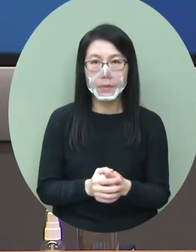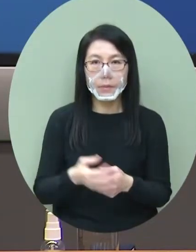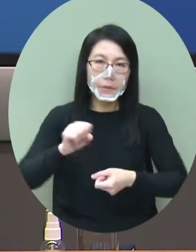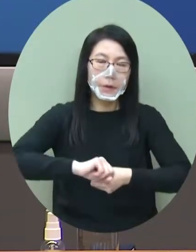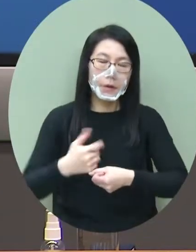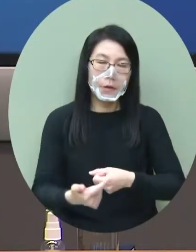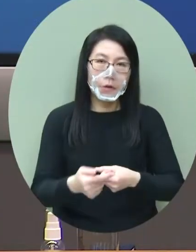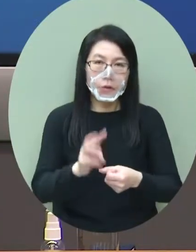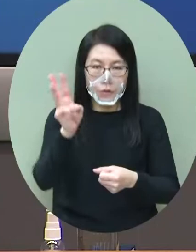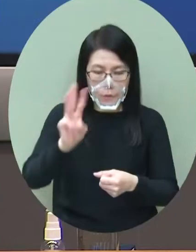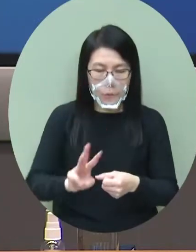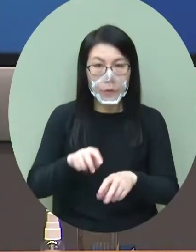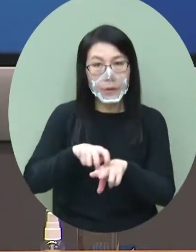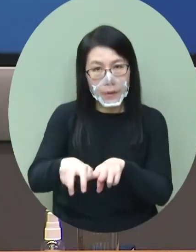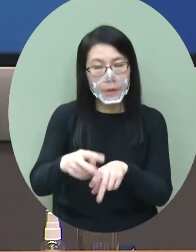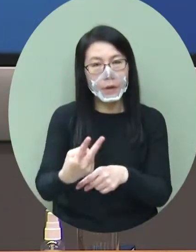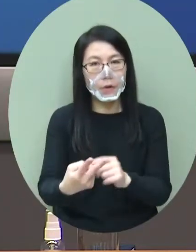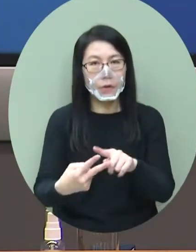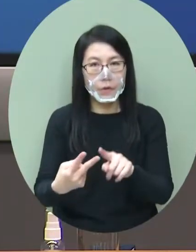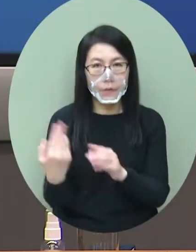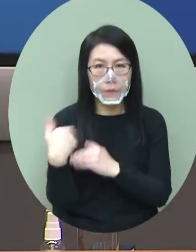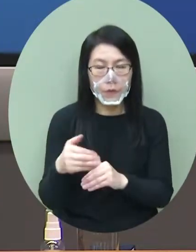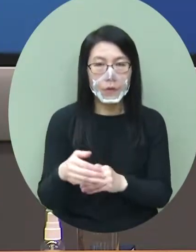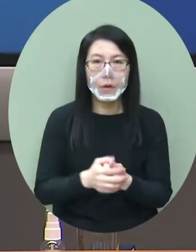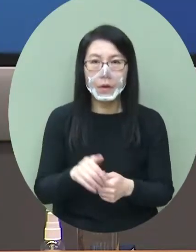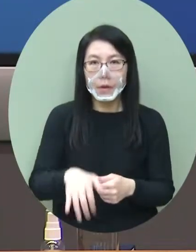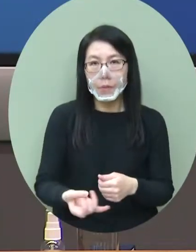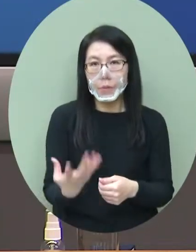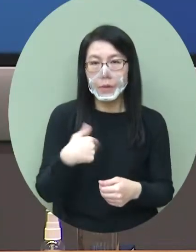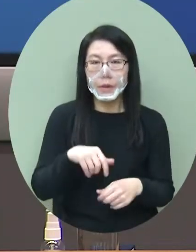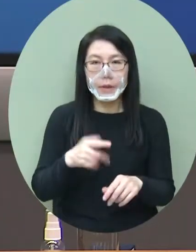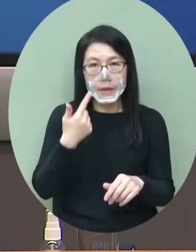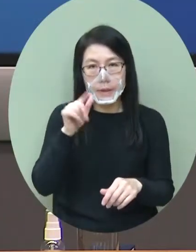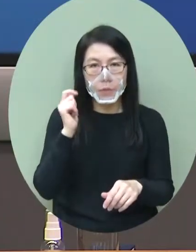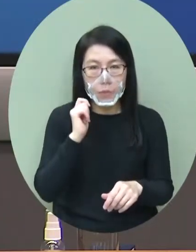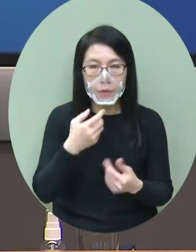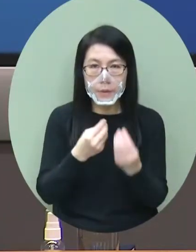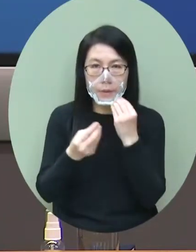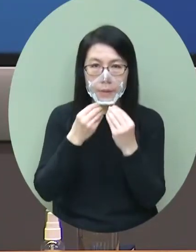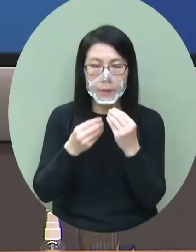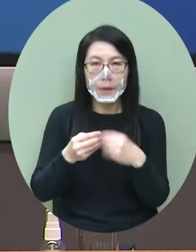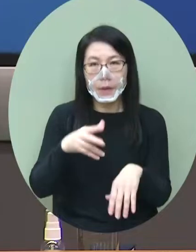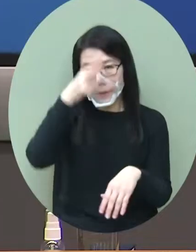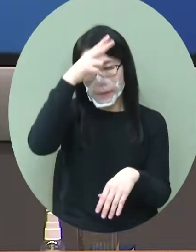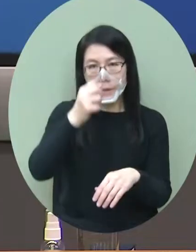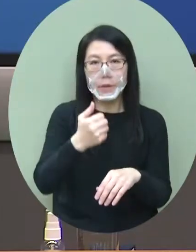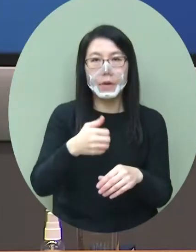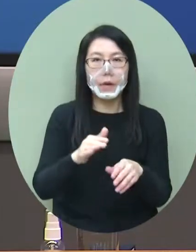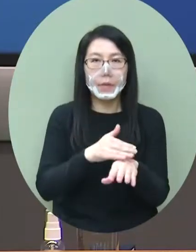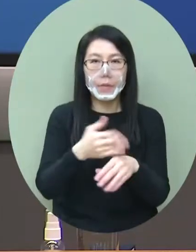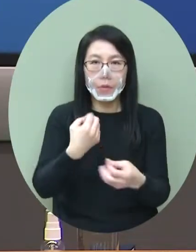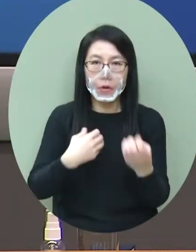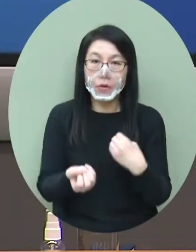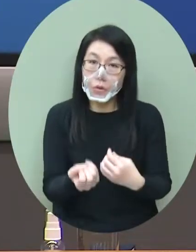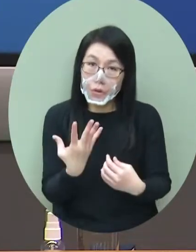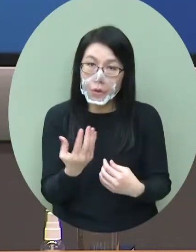随着加开了这个水路和铁路的物资运送的管理，本地的鲜活食品，比方说特首刚才说的